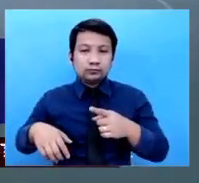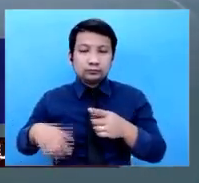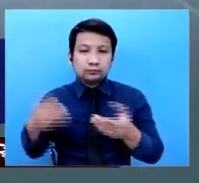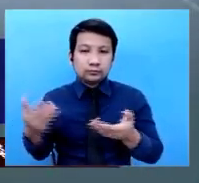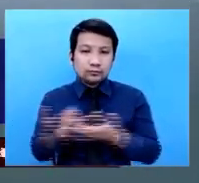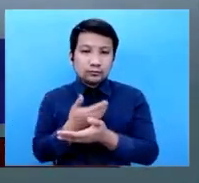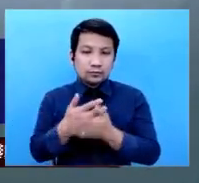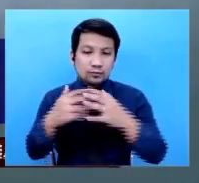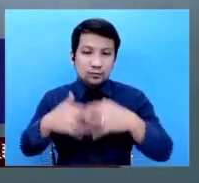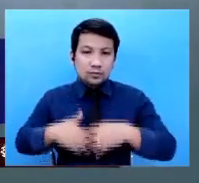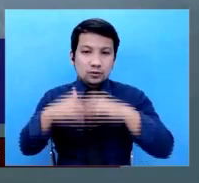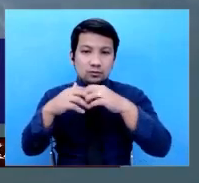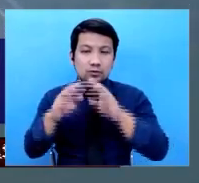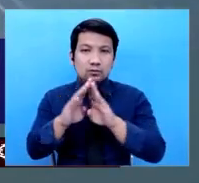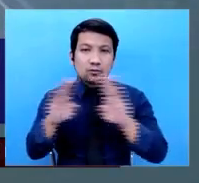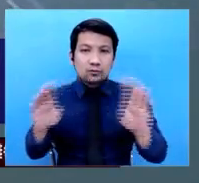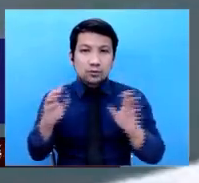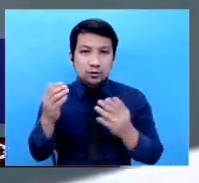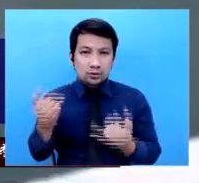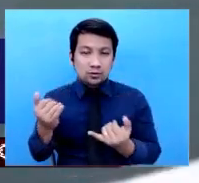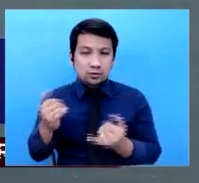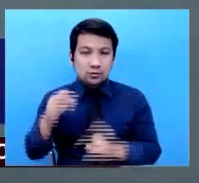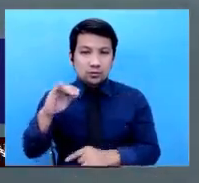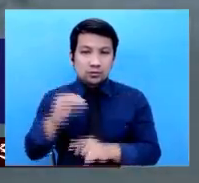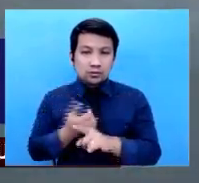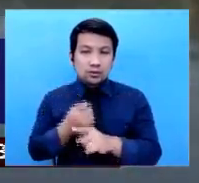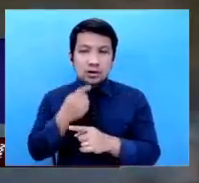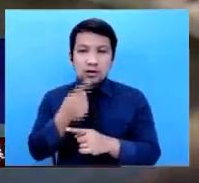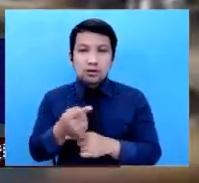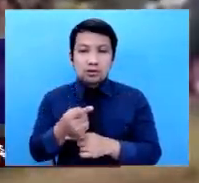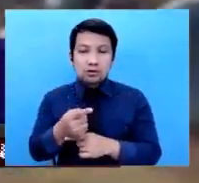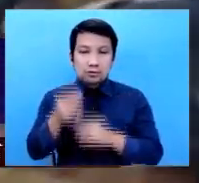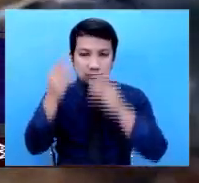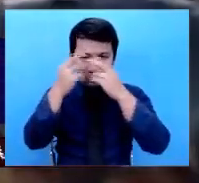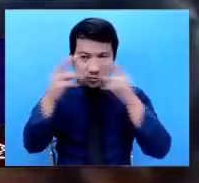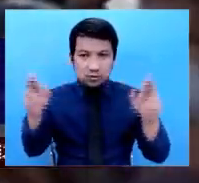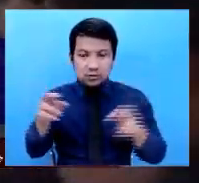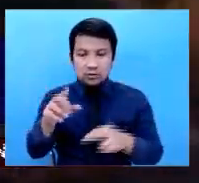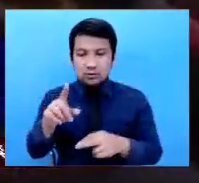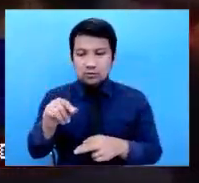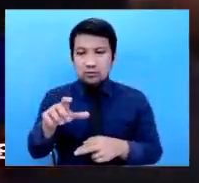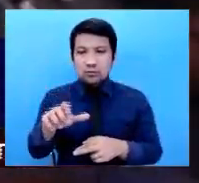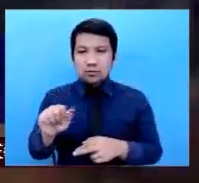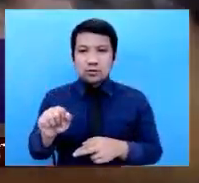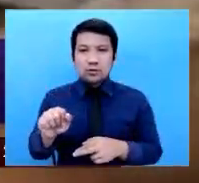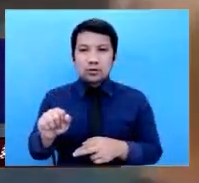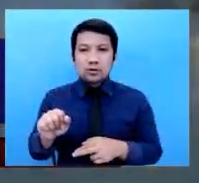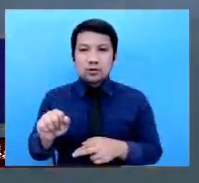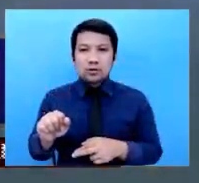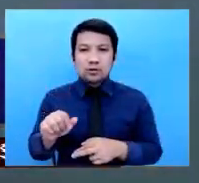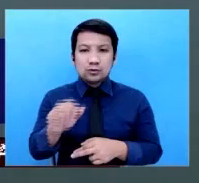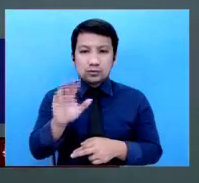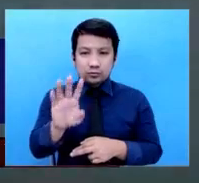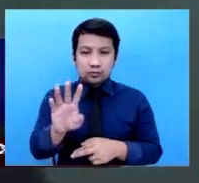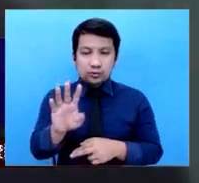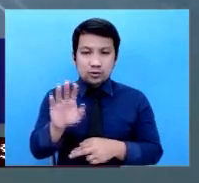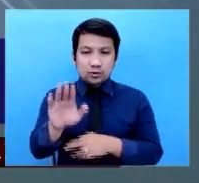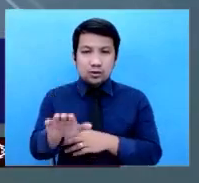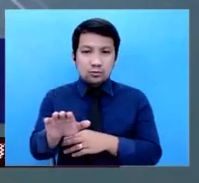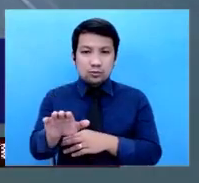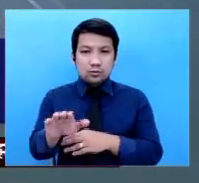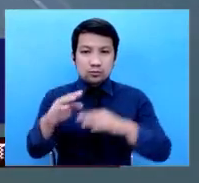tulay na bubuksan na sana ngayong Hunyo. Ayon sa mayor ng Loay na si Lahar Ayuban, pasado alas 4 bumigay ang